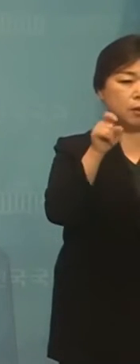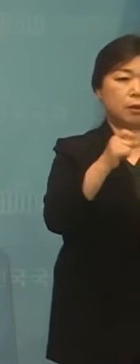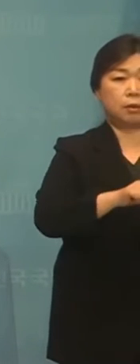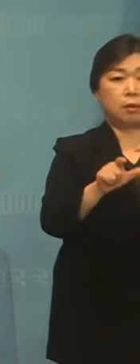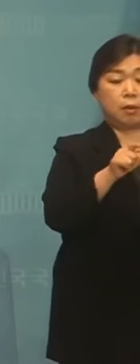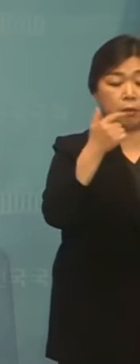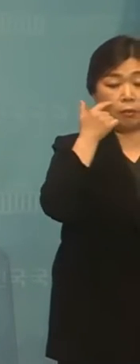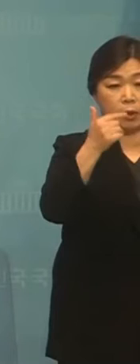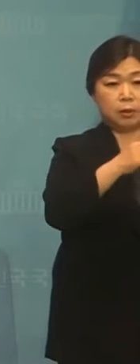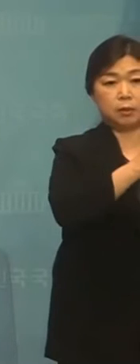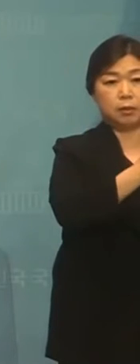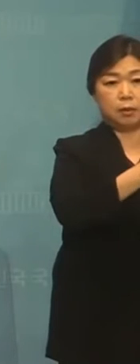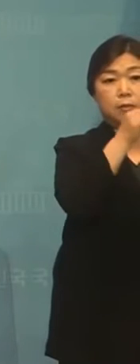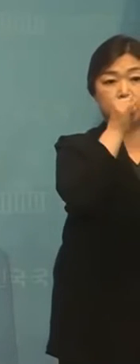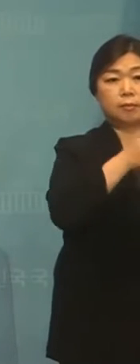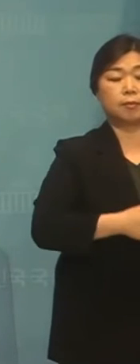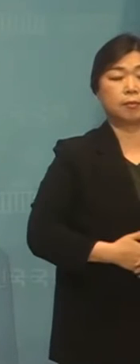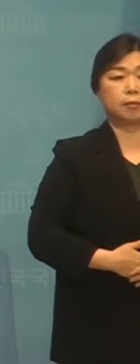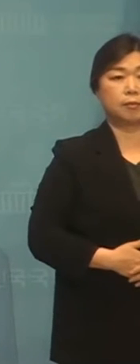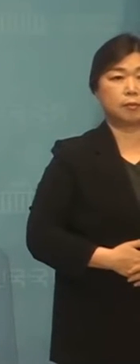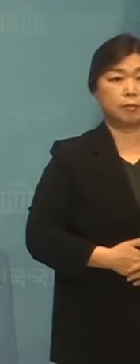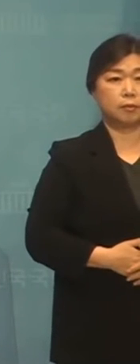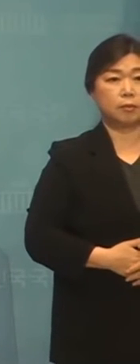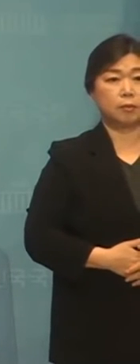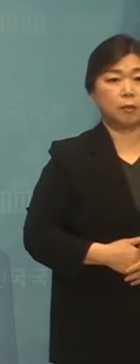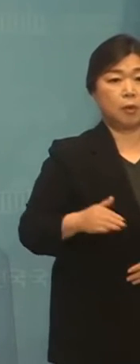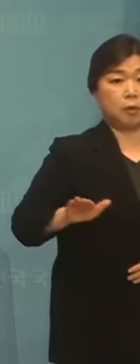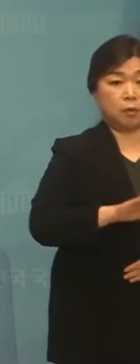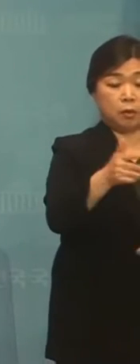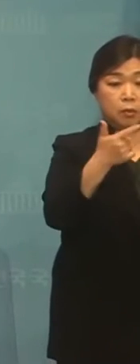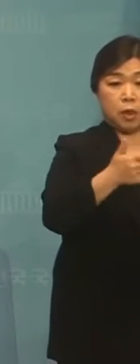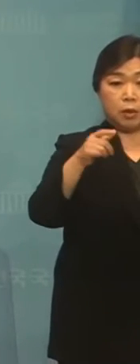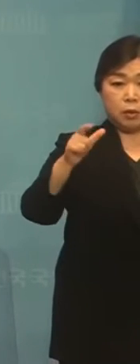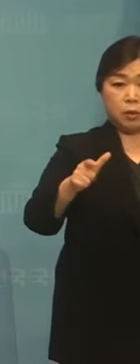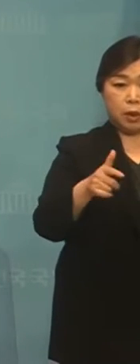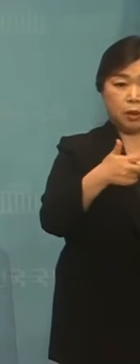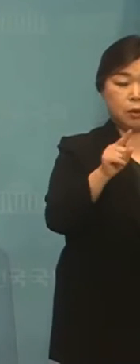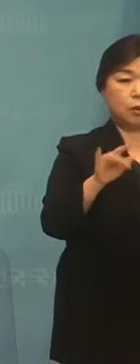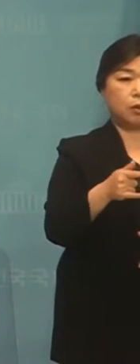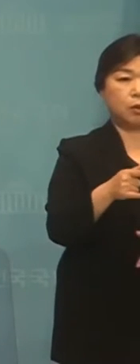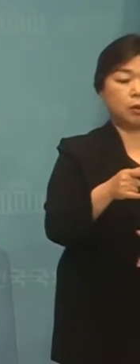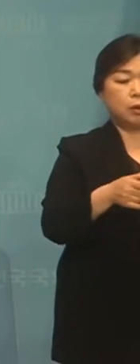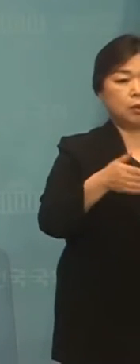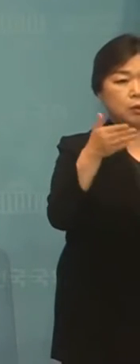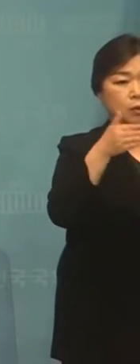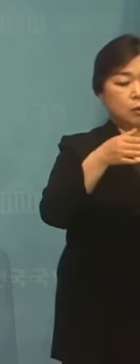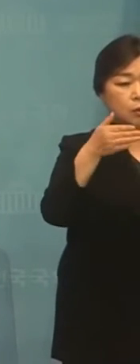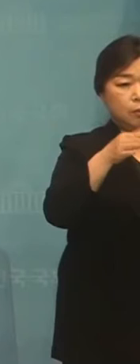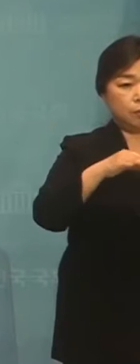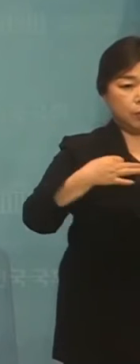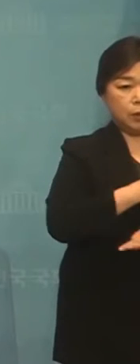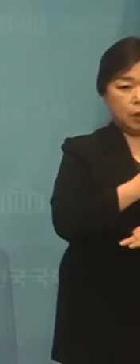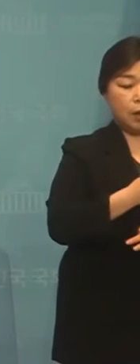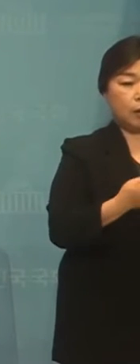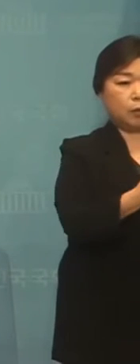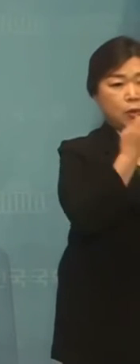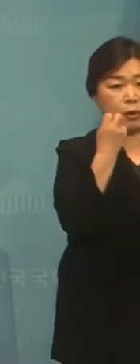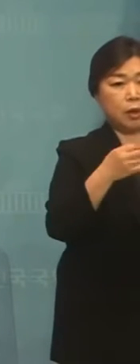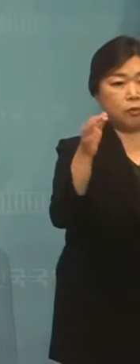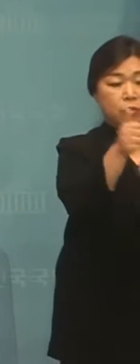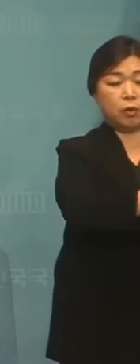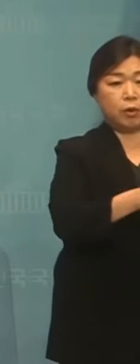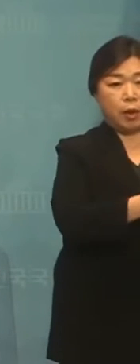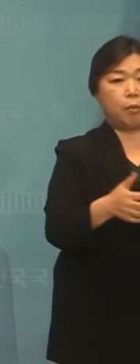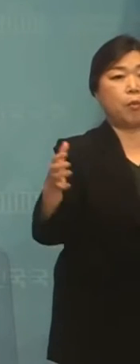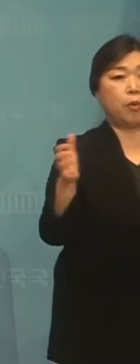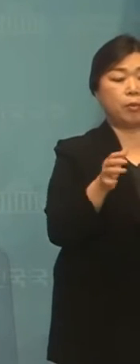더욱 짙게 드는 대목입니다. 저희 부산 지역 정강경 토착비리 조사 특위는 박형준